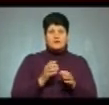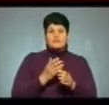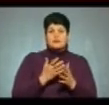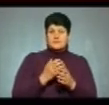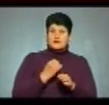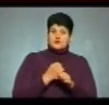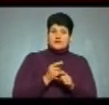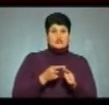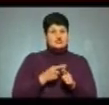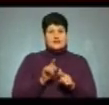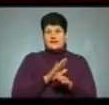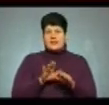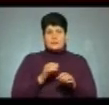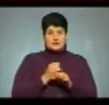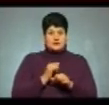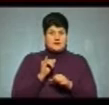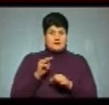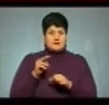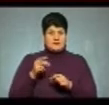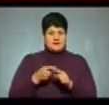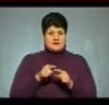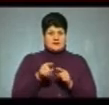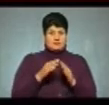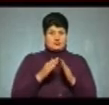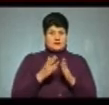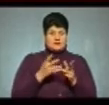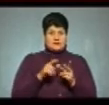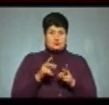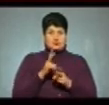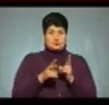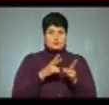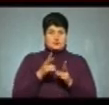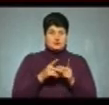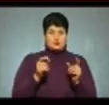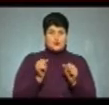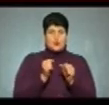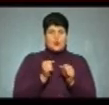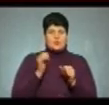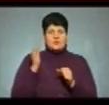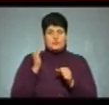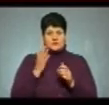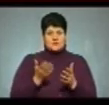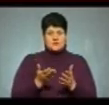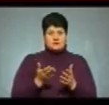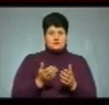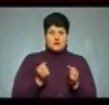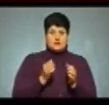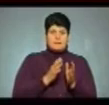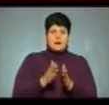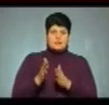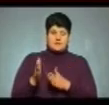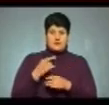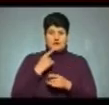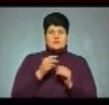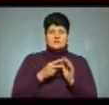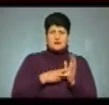чи не працює ІТП у цих будинках, мешканці якого скаржилися на те, що холодна вода і холодні батареї. Якщо ми говоримо